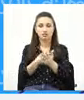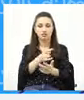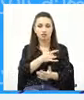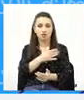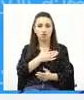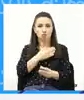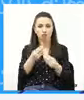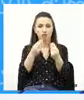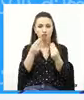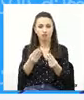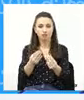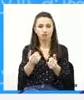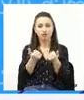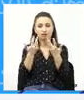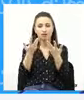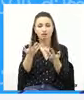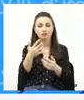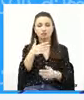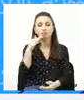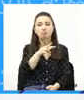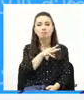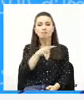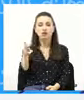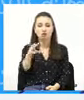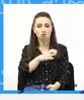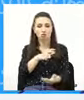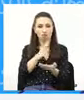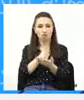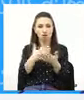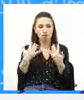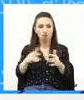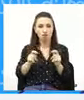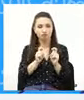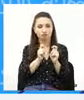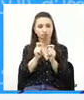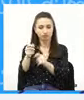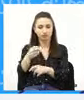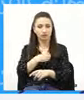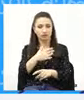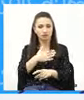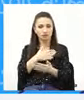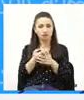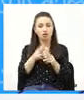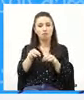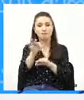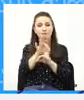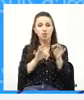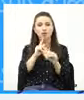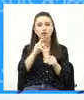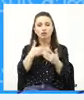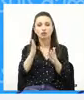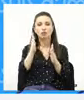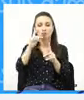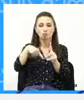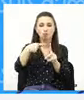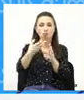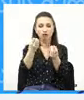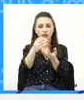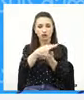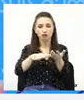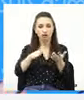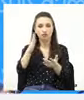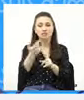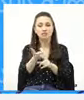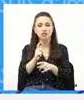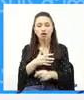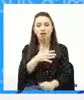საკუთრებაში. Რამოდენიმე ასეული მილიონის ქონება არის უკვე გადაცემული საკუთრებაში და ეს პროექტი, რა თქმა უნდა, მომავალშიც გაგრძელდება,